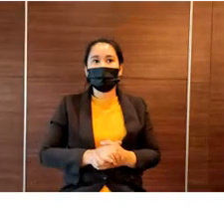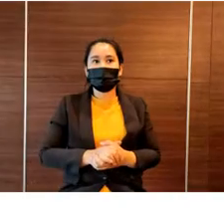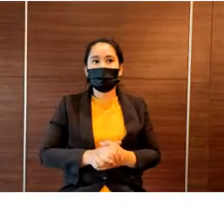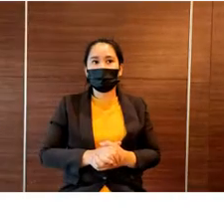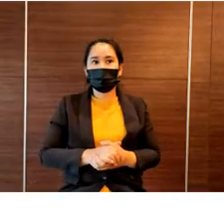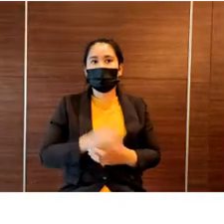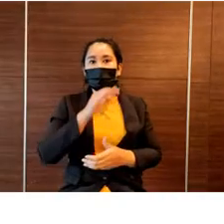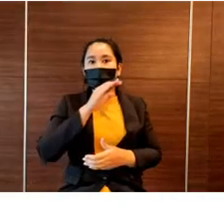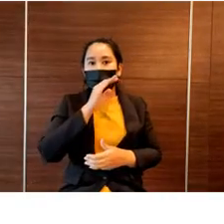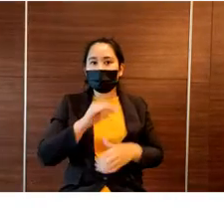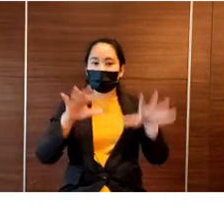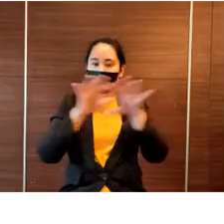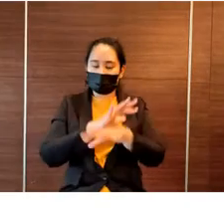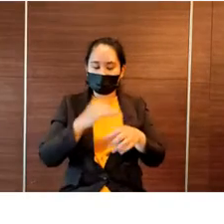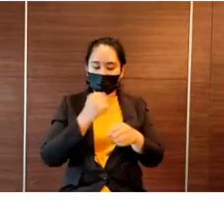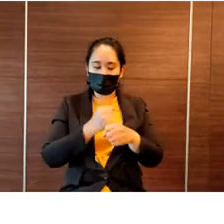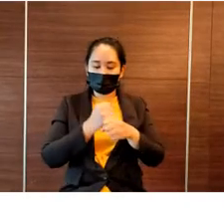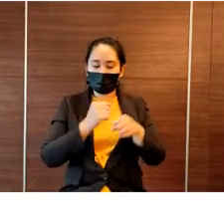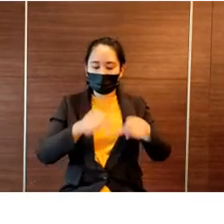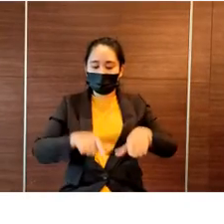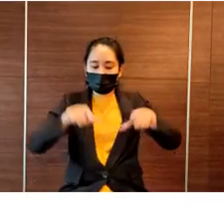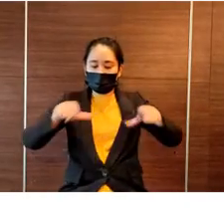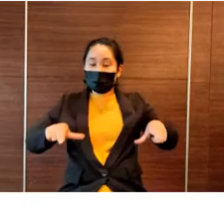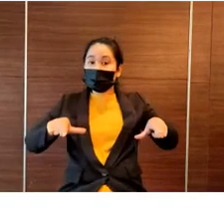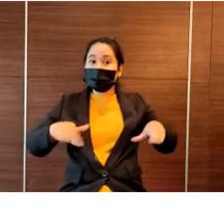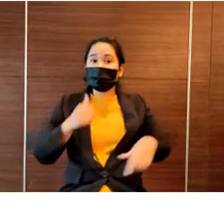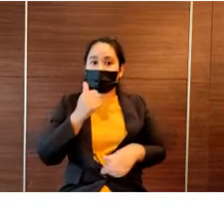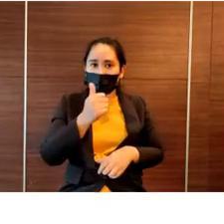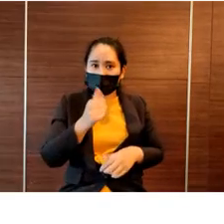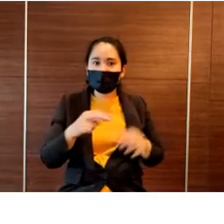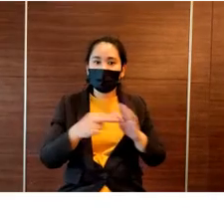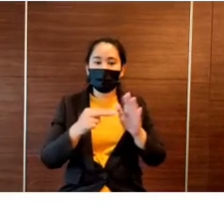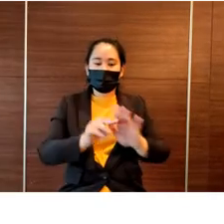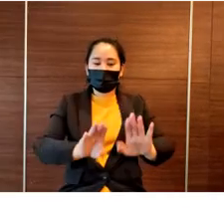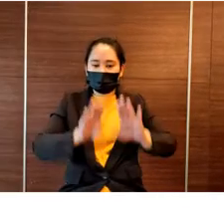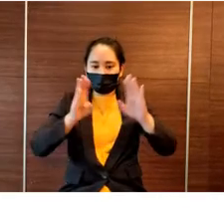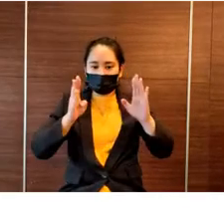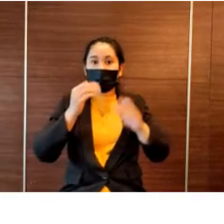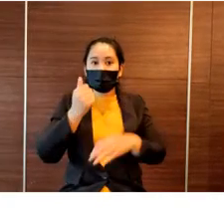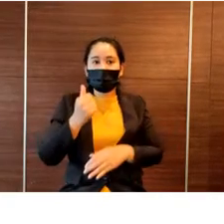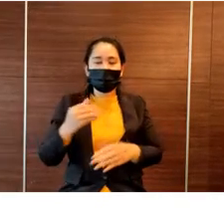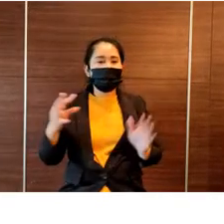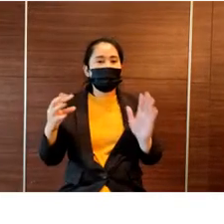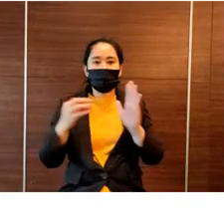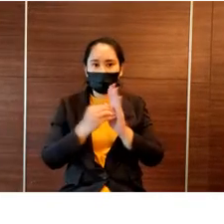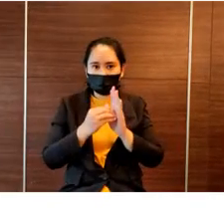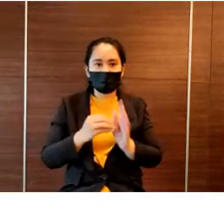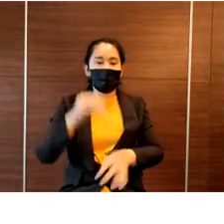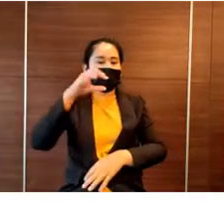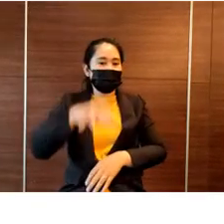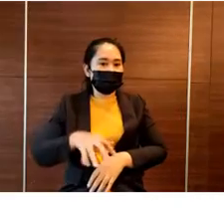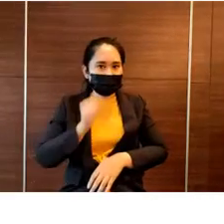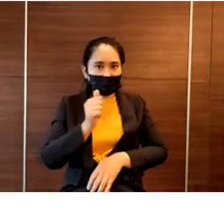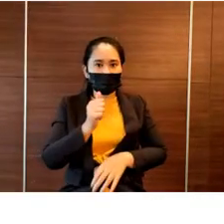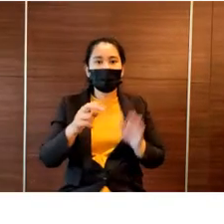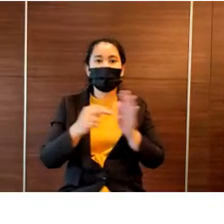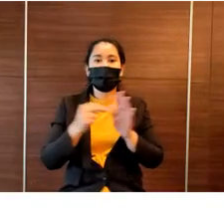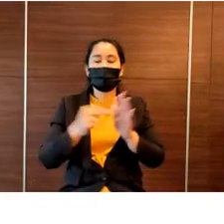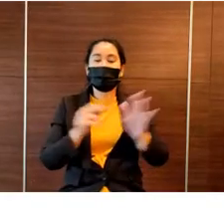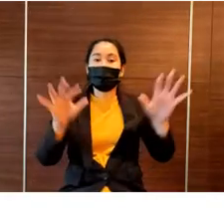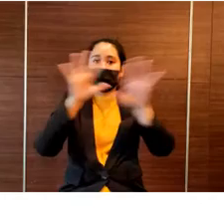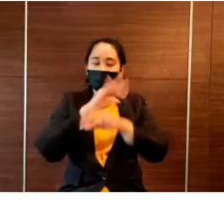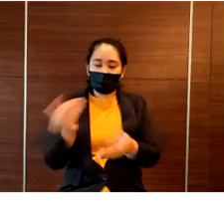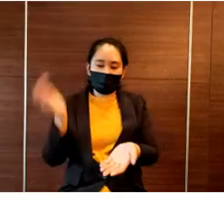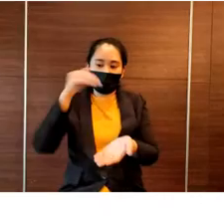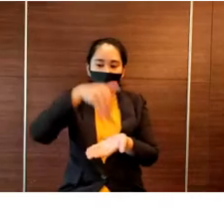ารถเปิด co-working space ได้นึกออกไหมฮะที่มันเป็น friendly มากๆอยู่กลางเมืองมันจะเป็นเหมือนกับโมเดลของ youth